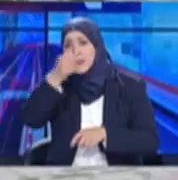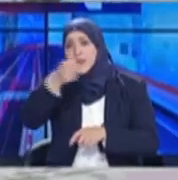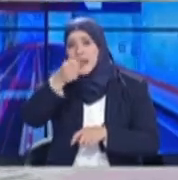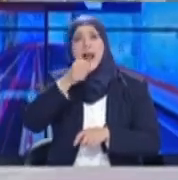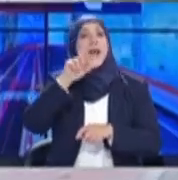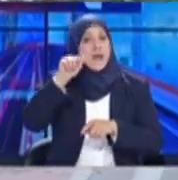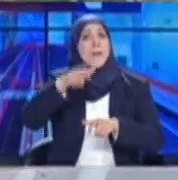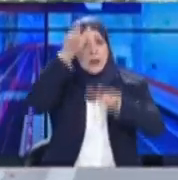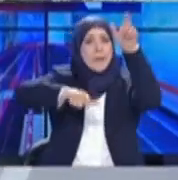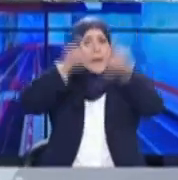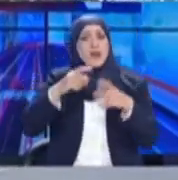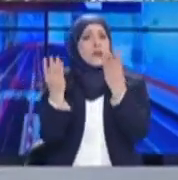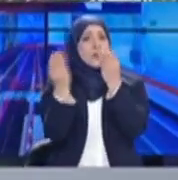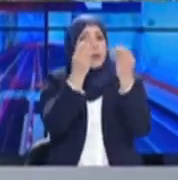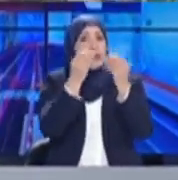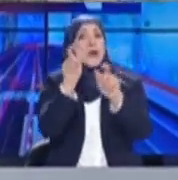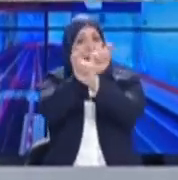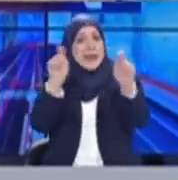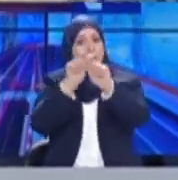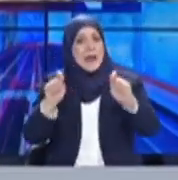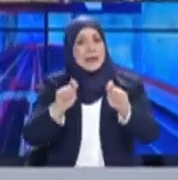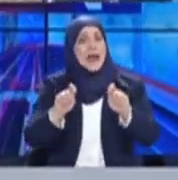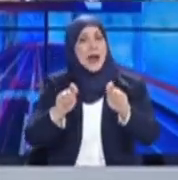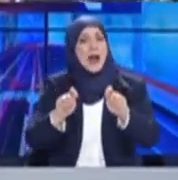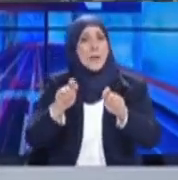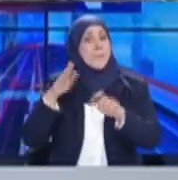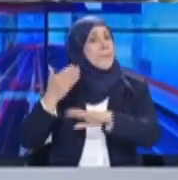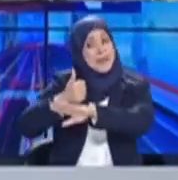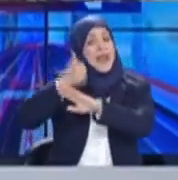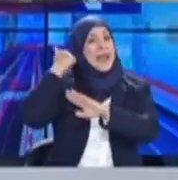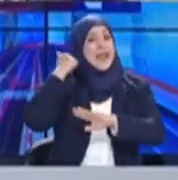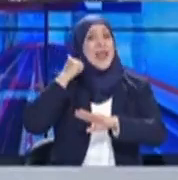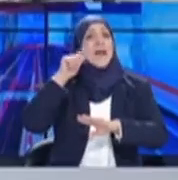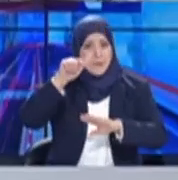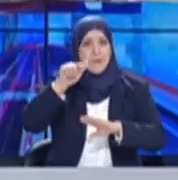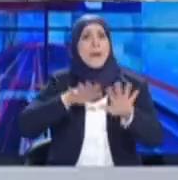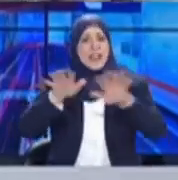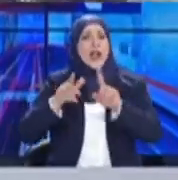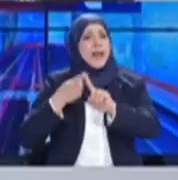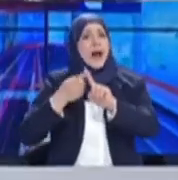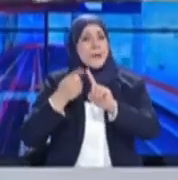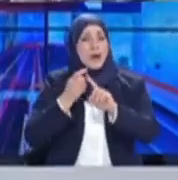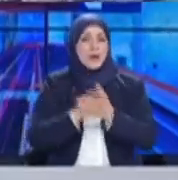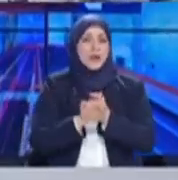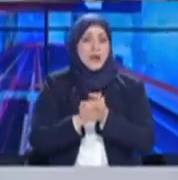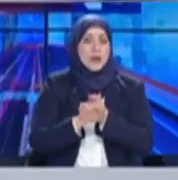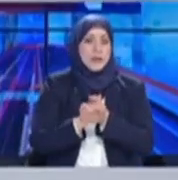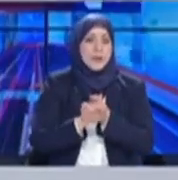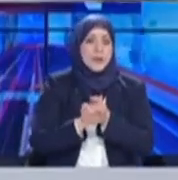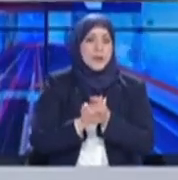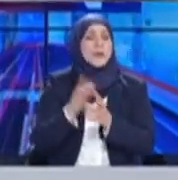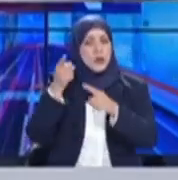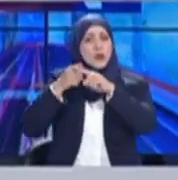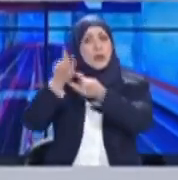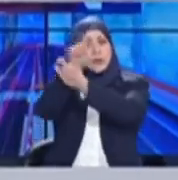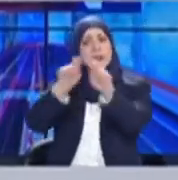حضر التجول من البارح كانت ومتابعه حثيته لو كان معناه الالتزام